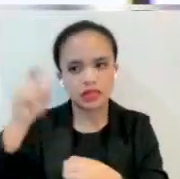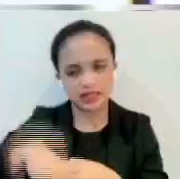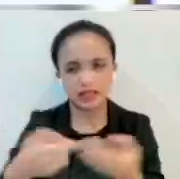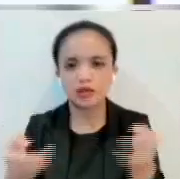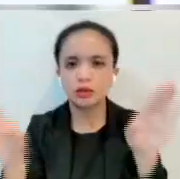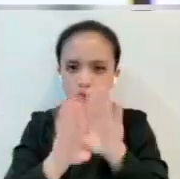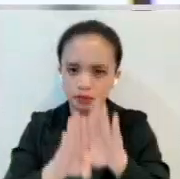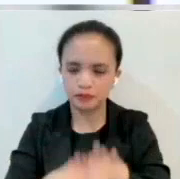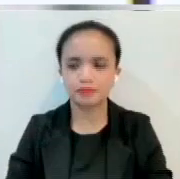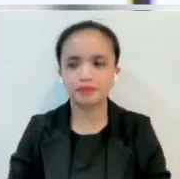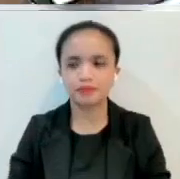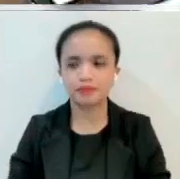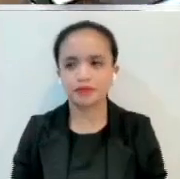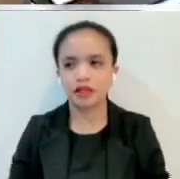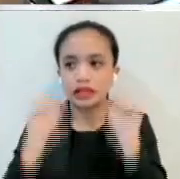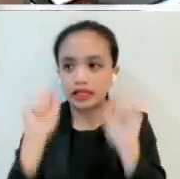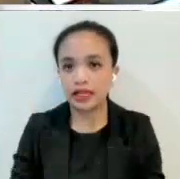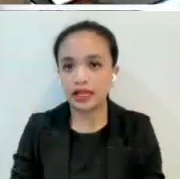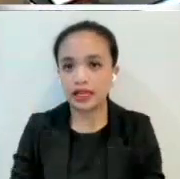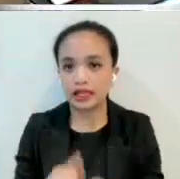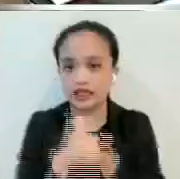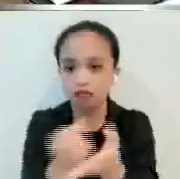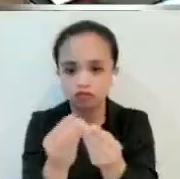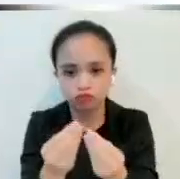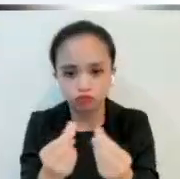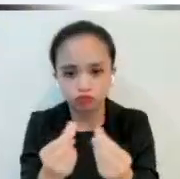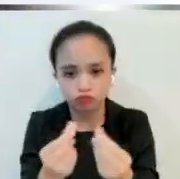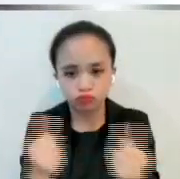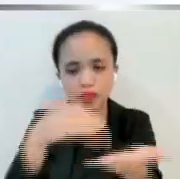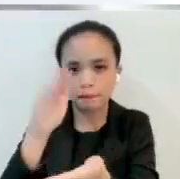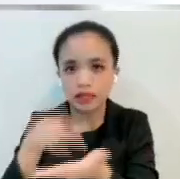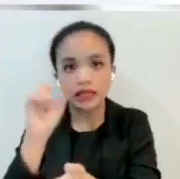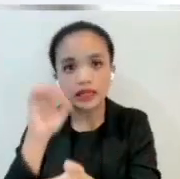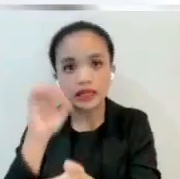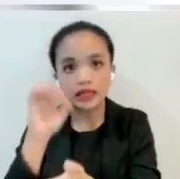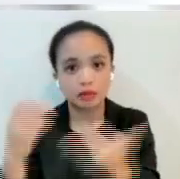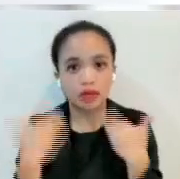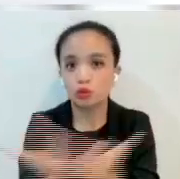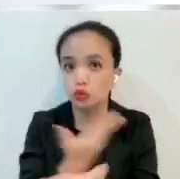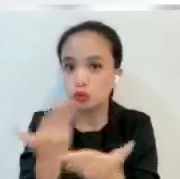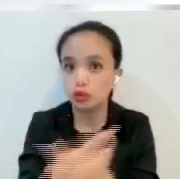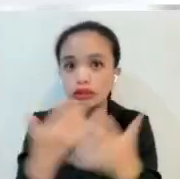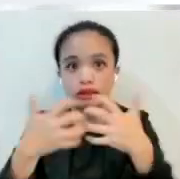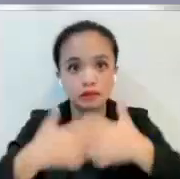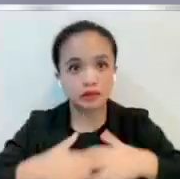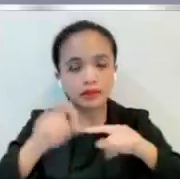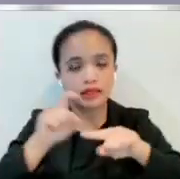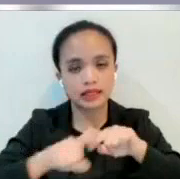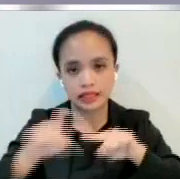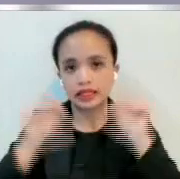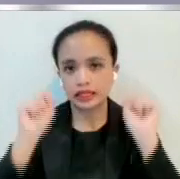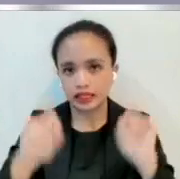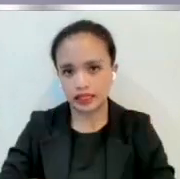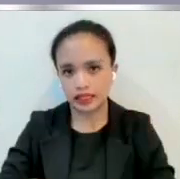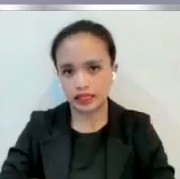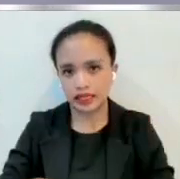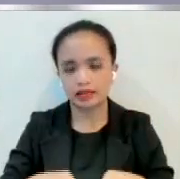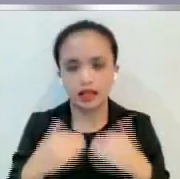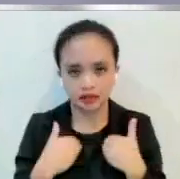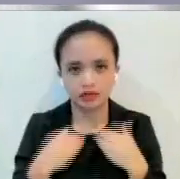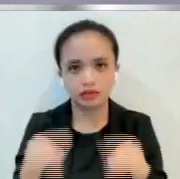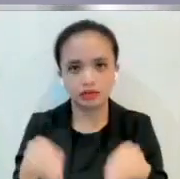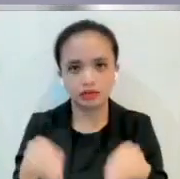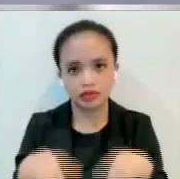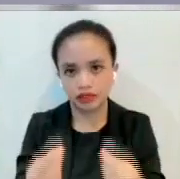maibsan ng mga taas presyo kung may mga bagong plantang nakakapag ng kuryente the way forward is to have more